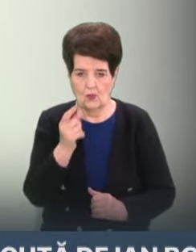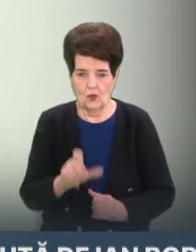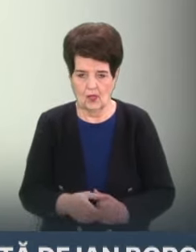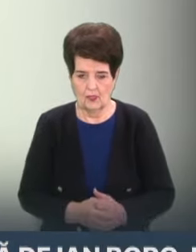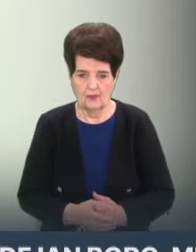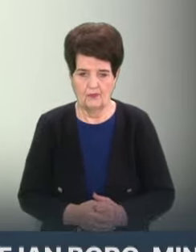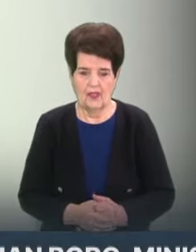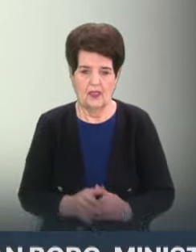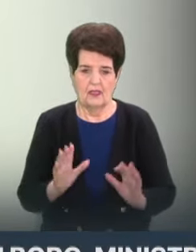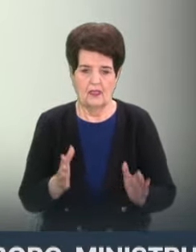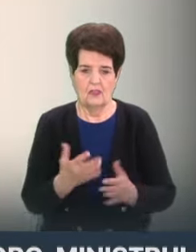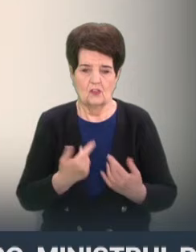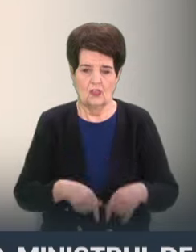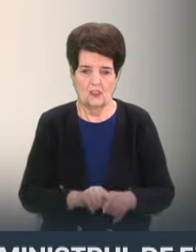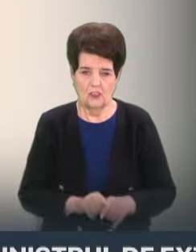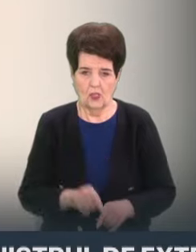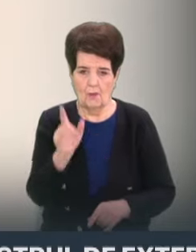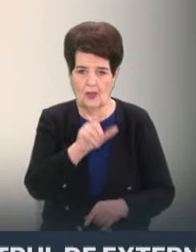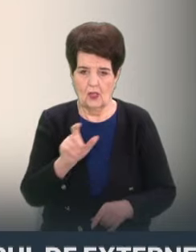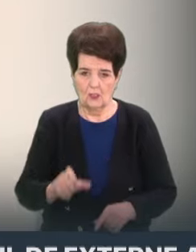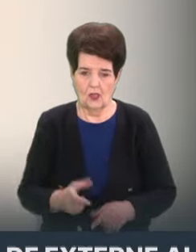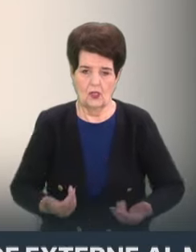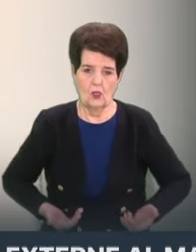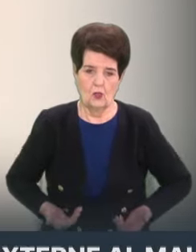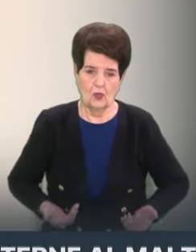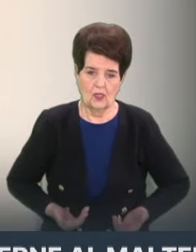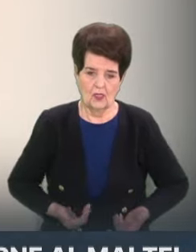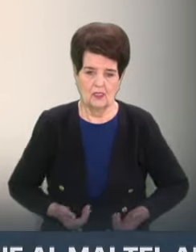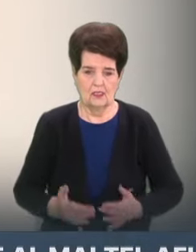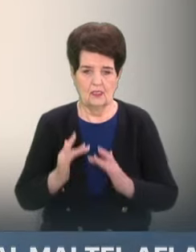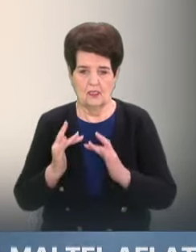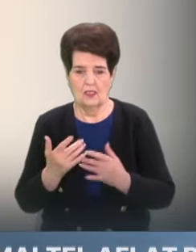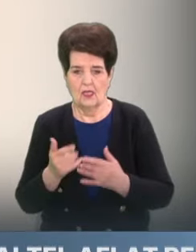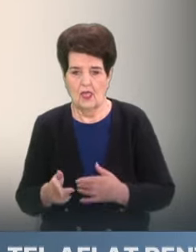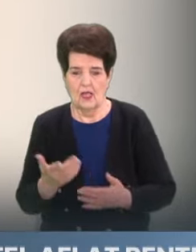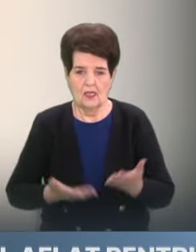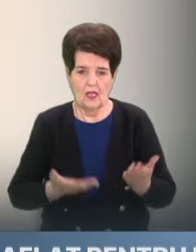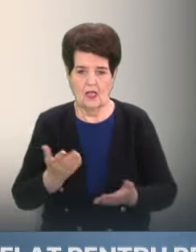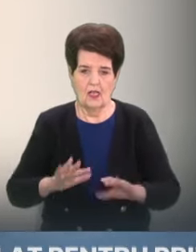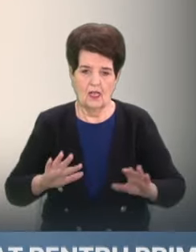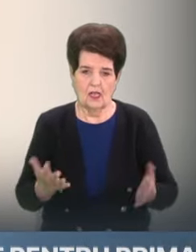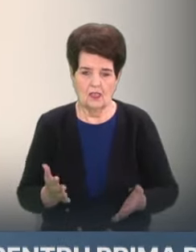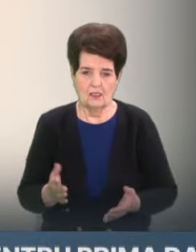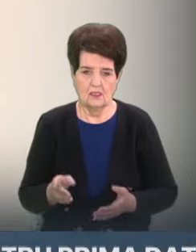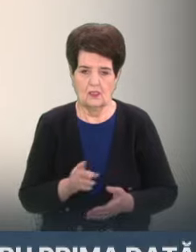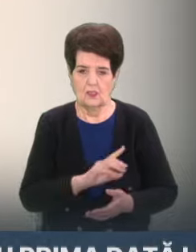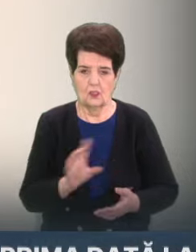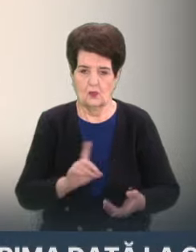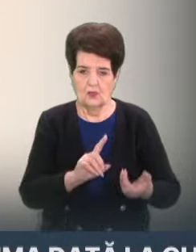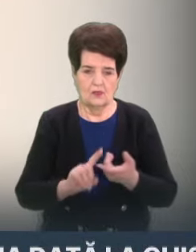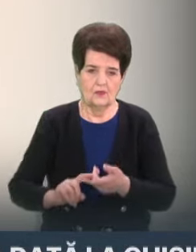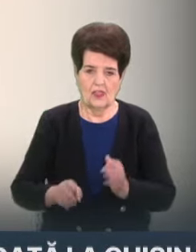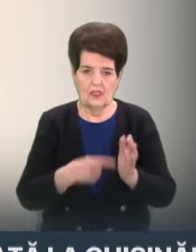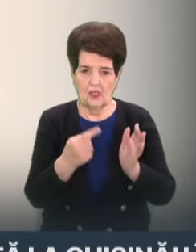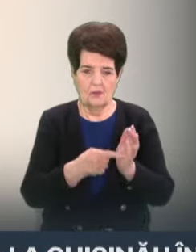cazul dacă sunt persoane care locuiesc în cămin, doar în cazul când nu se referă aceste